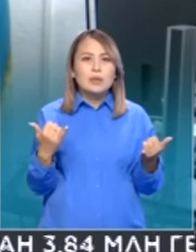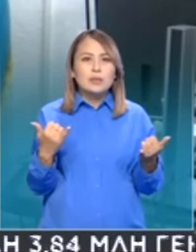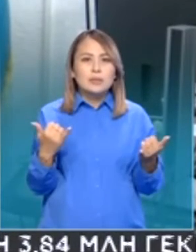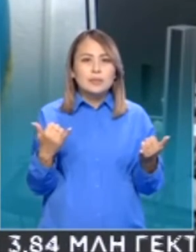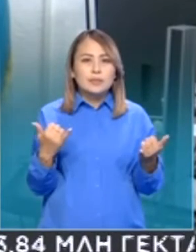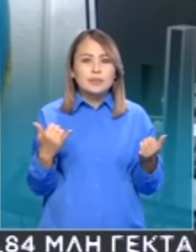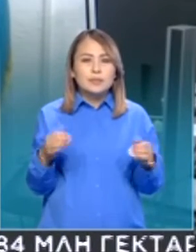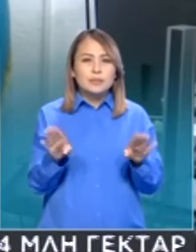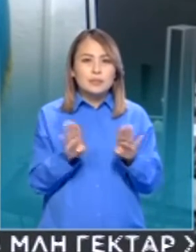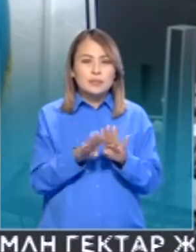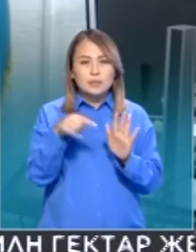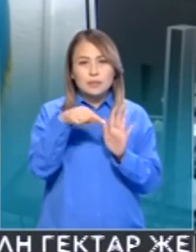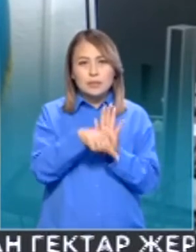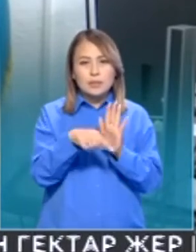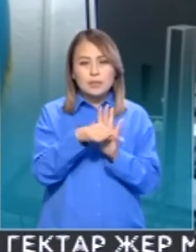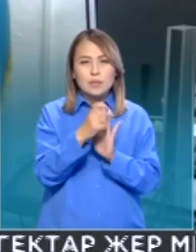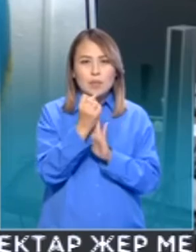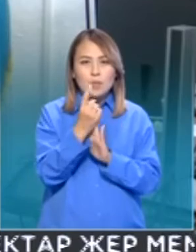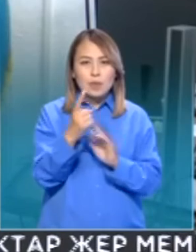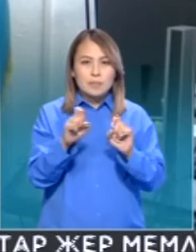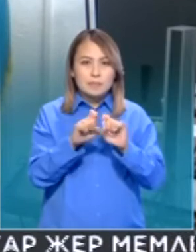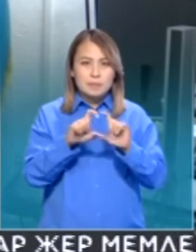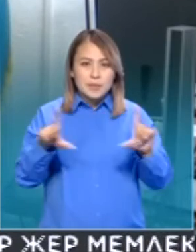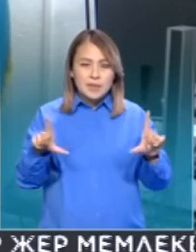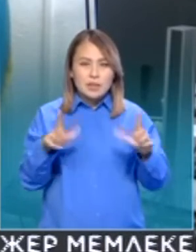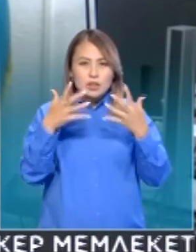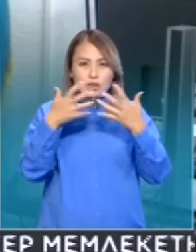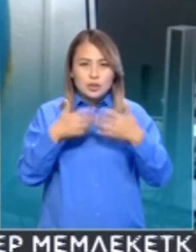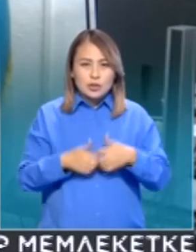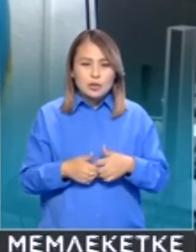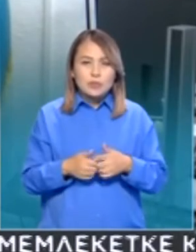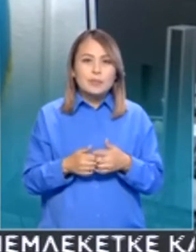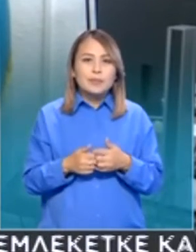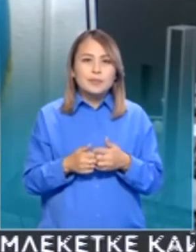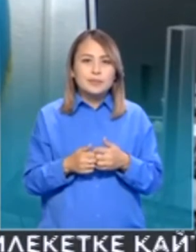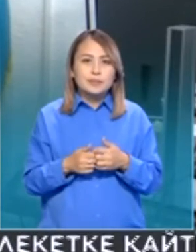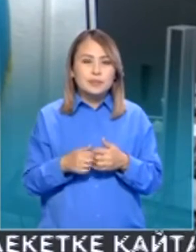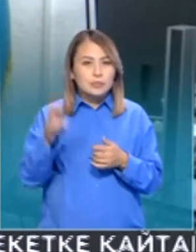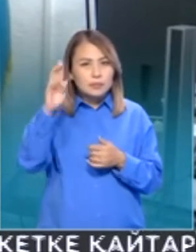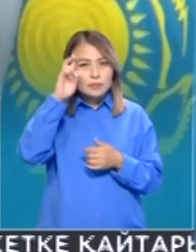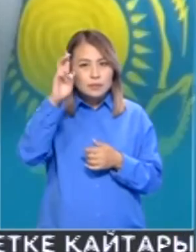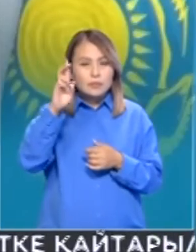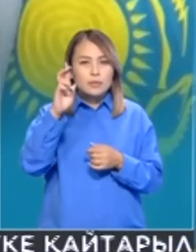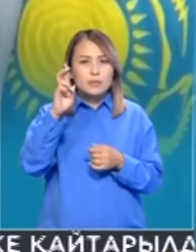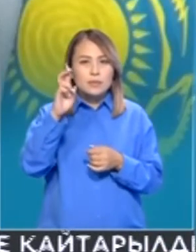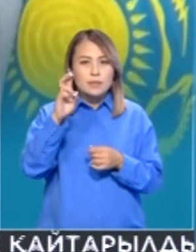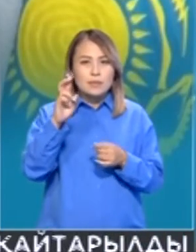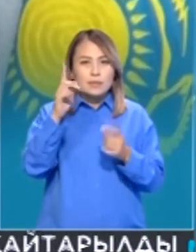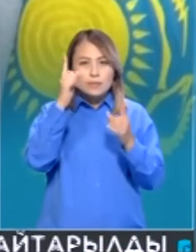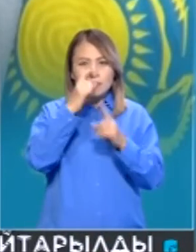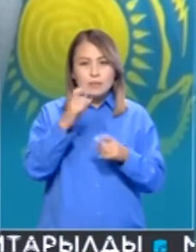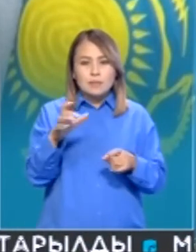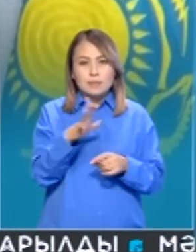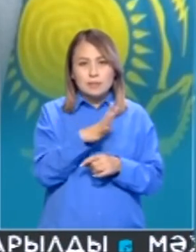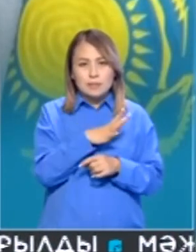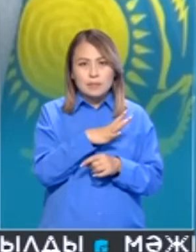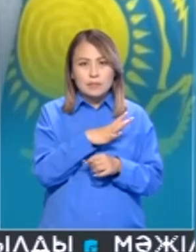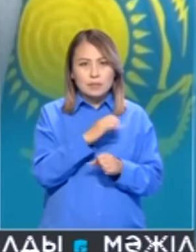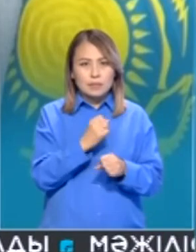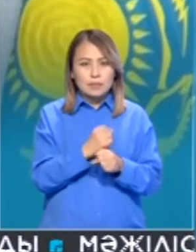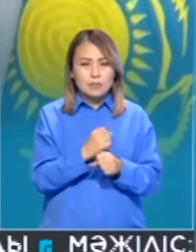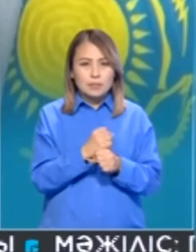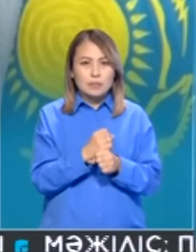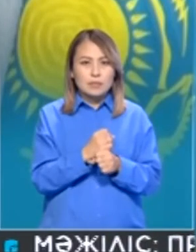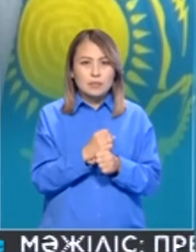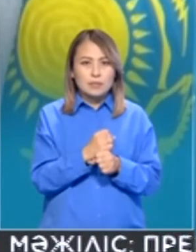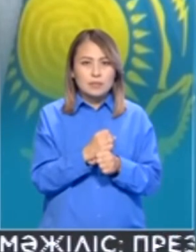болатын. Соның ішінде 11 мектеп бойынша енді үкімет қаулысы жарияланды. Қазір енді сол